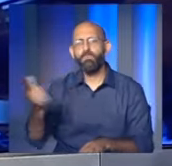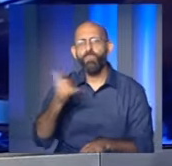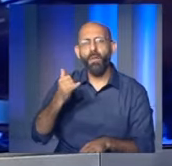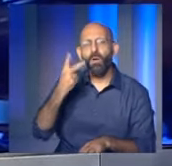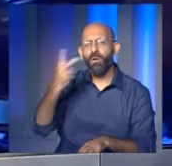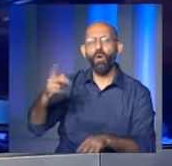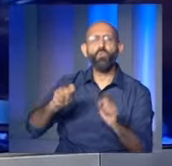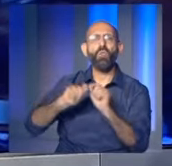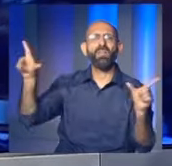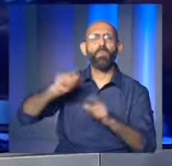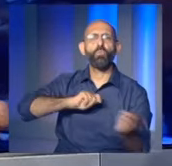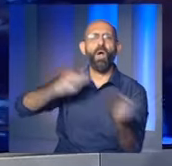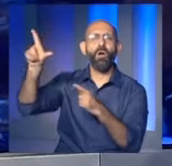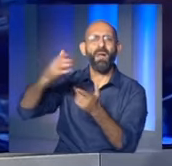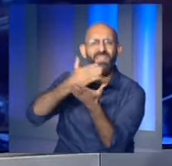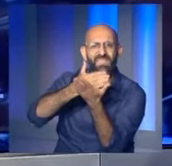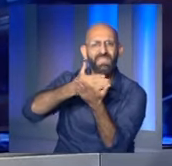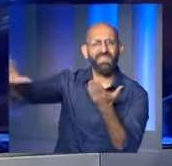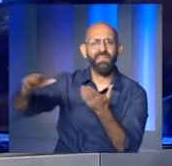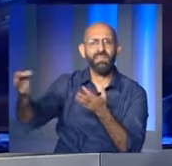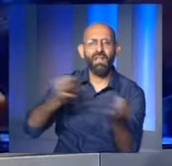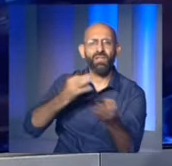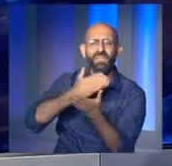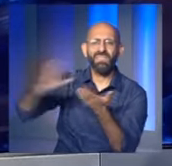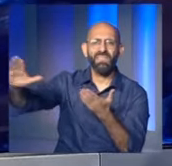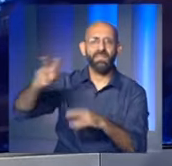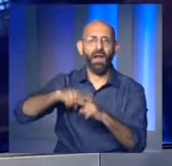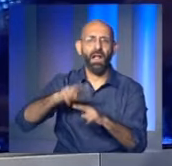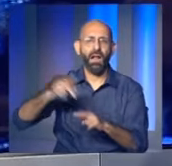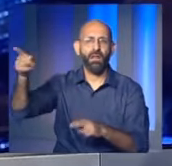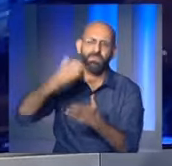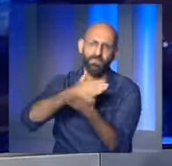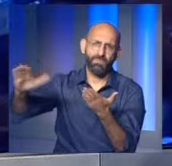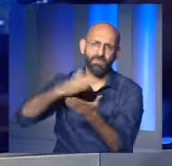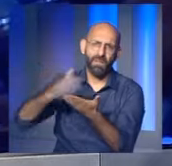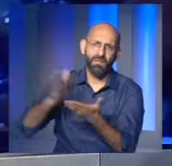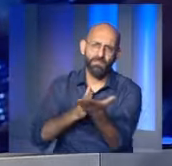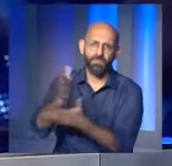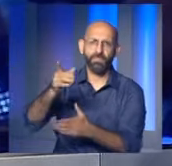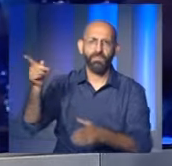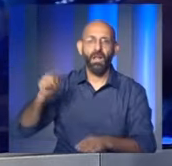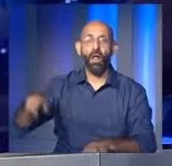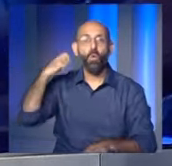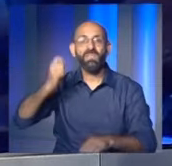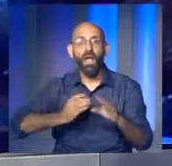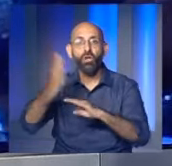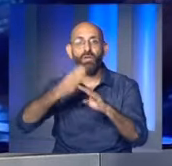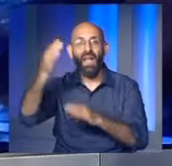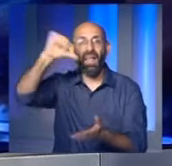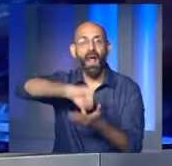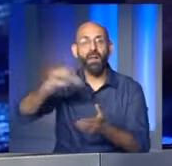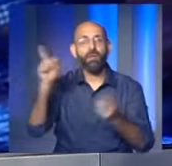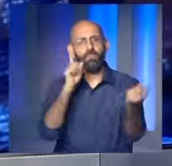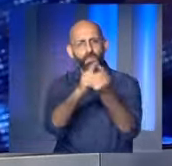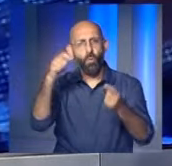ضد الاحتلال بأشكالها كافة ستبقى مبدأ أساسيا وخيارا استراتيجيا باعتبارها النهج الصحيح في مواجهة